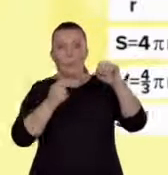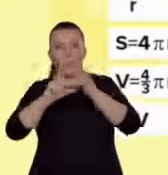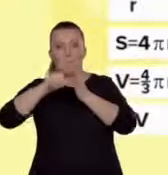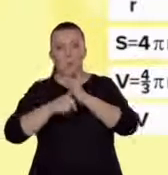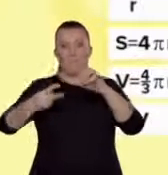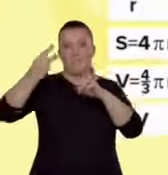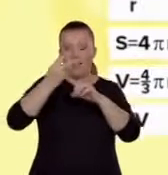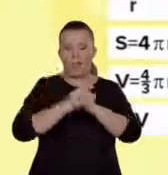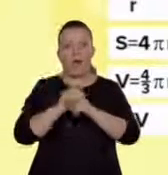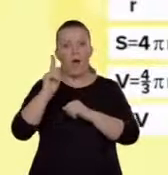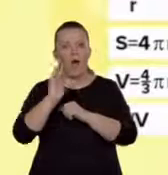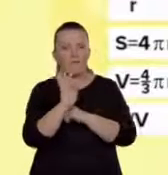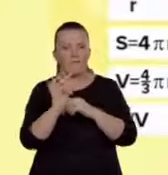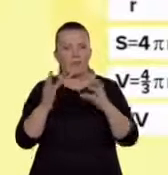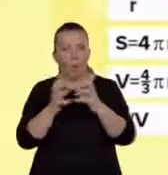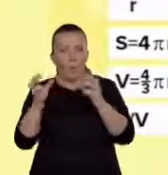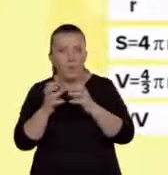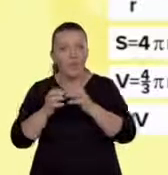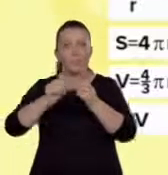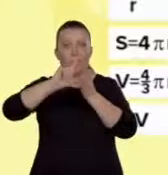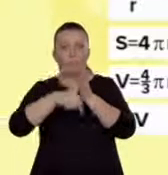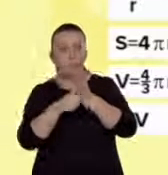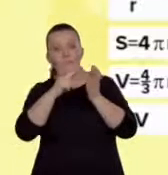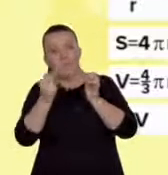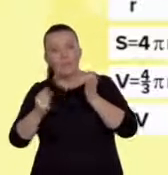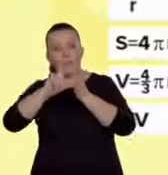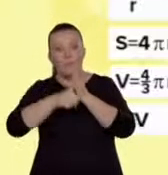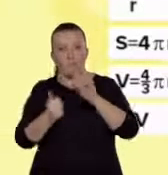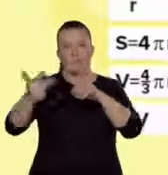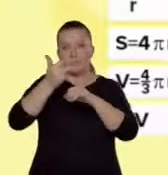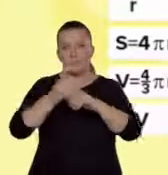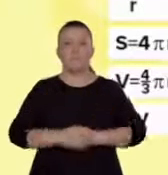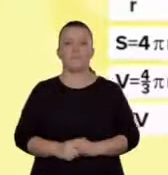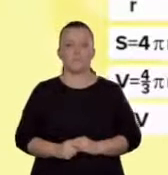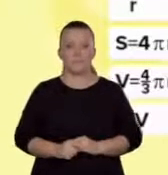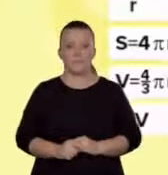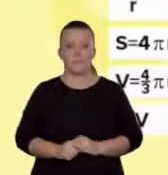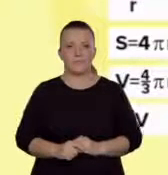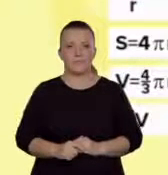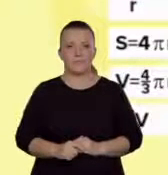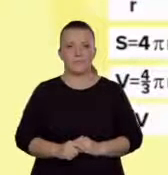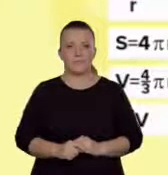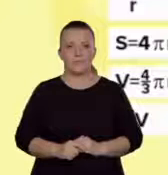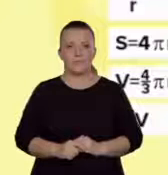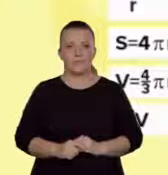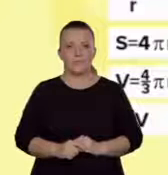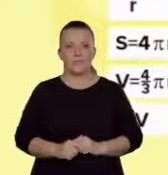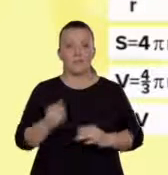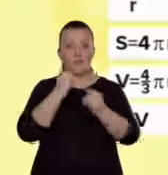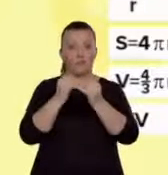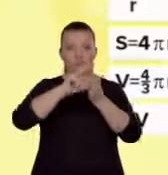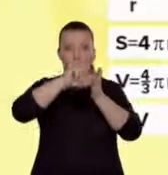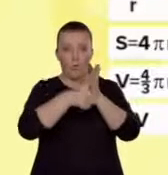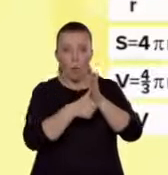ale objętość do jego trzeciej potęgi. Wynika to wprost ze wzorów na powierzchnię i objętość kuli. Kiedy promień